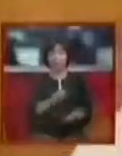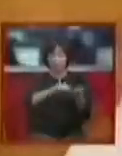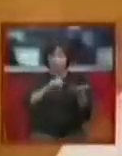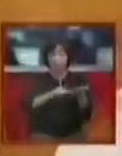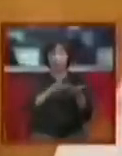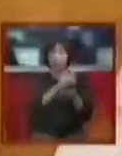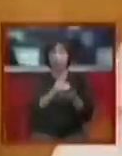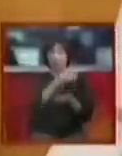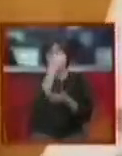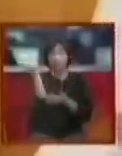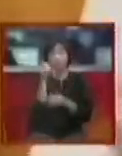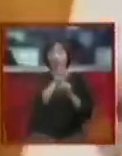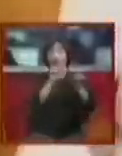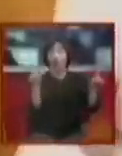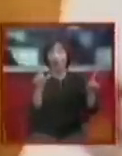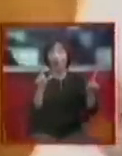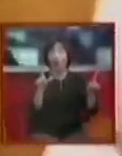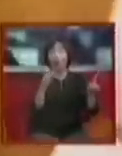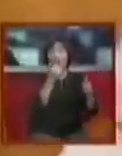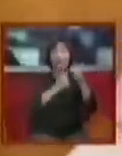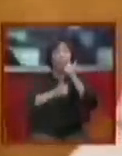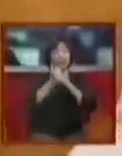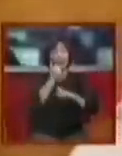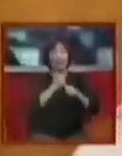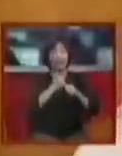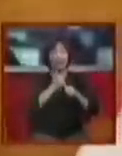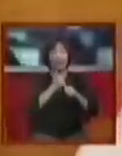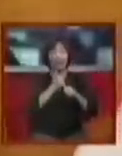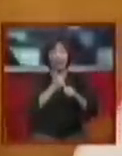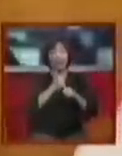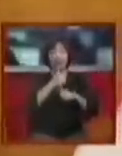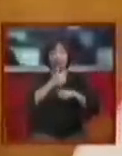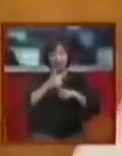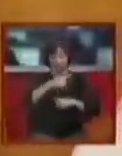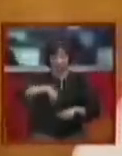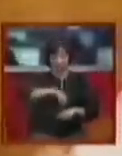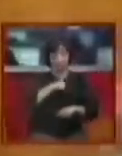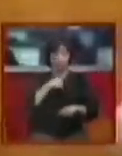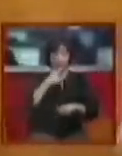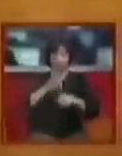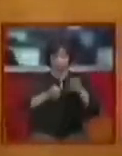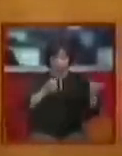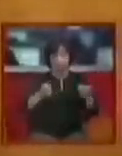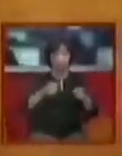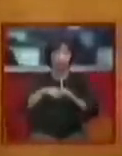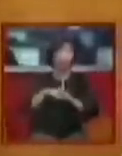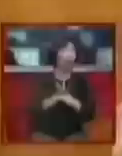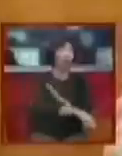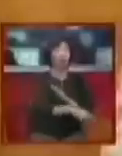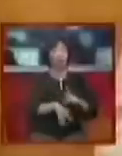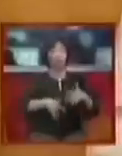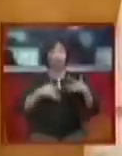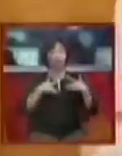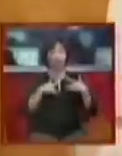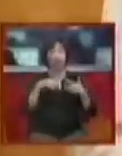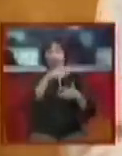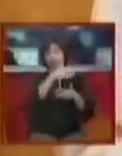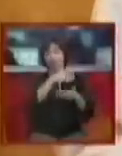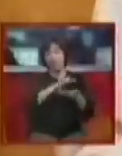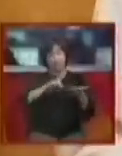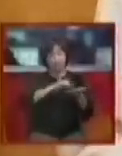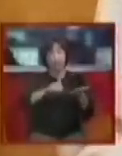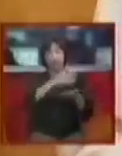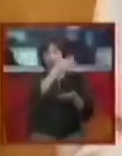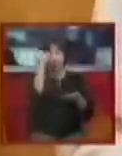Forgive and forget ang lahat ng atraso ng mga naglubog sa atin sa bulok na estado. Forgive and forget para maibalik ang